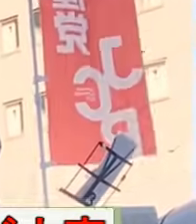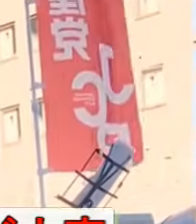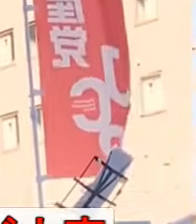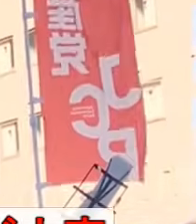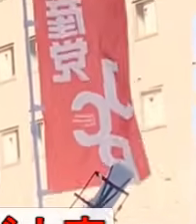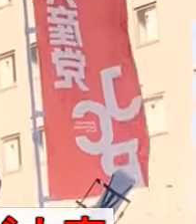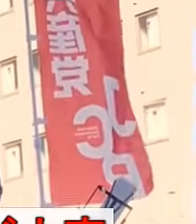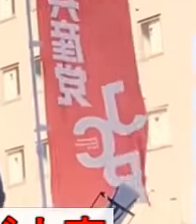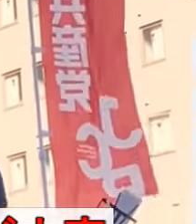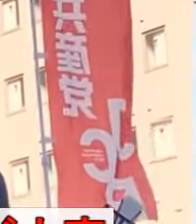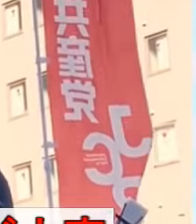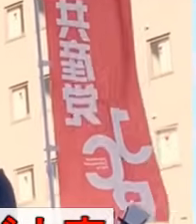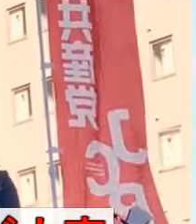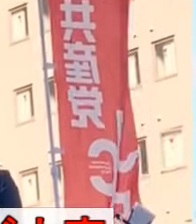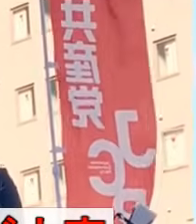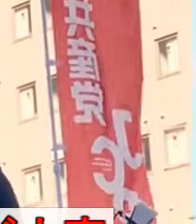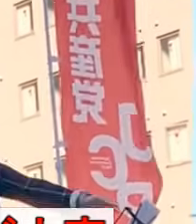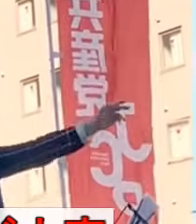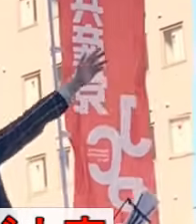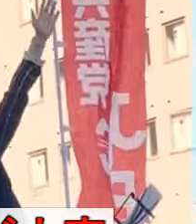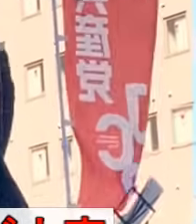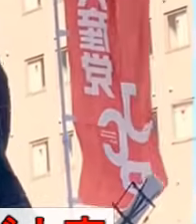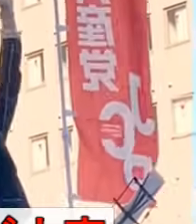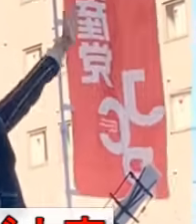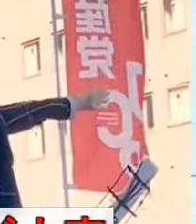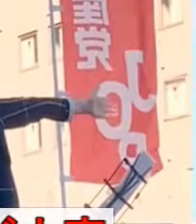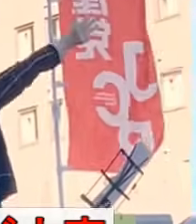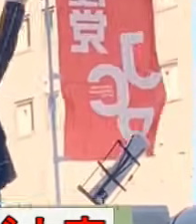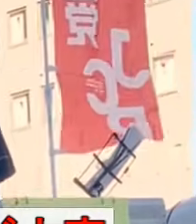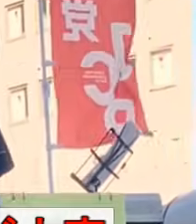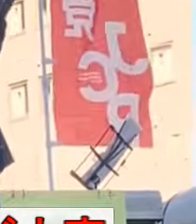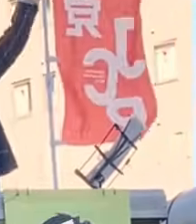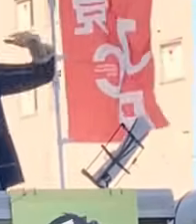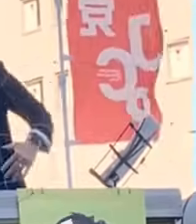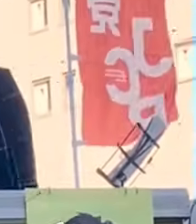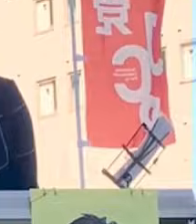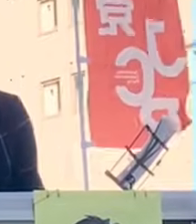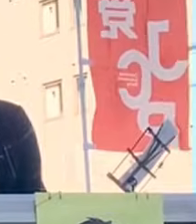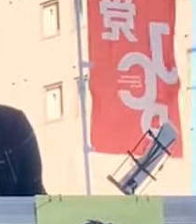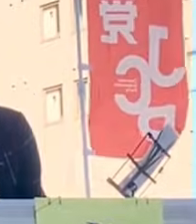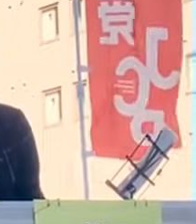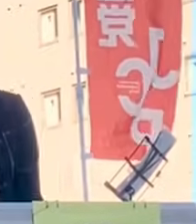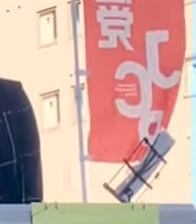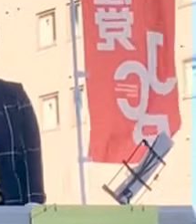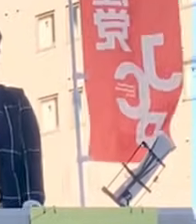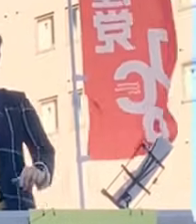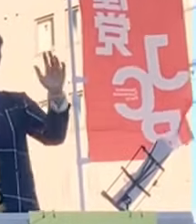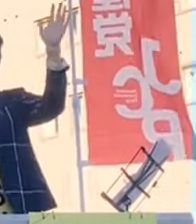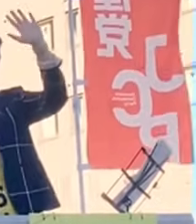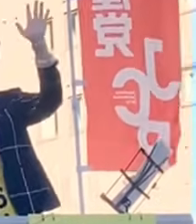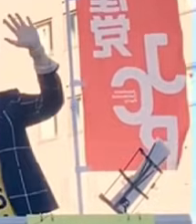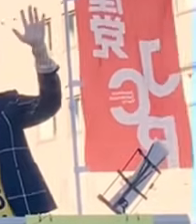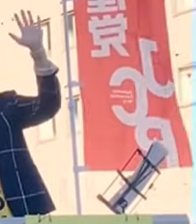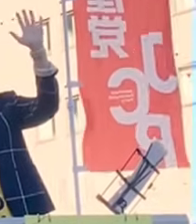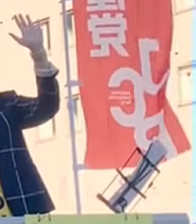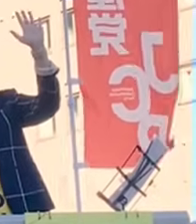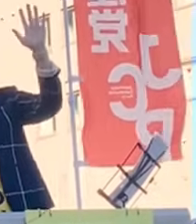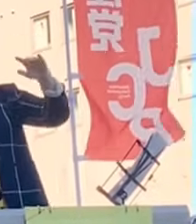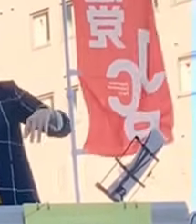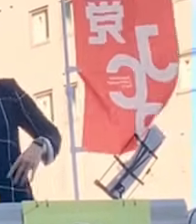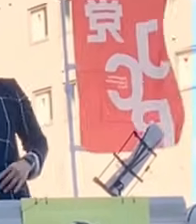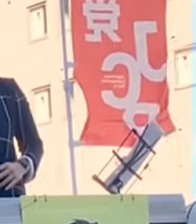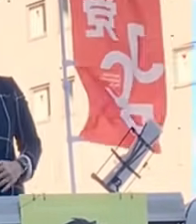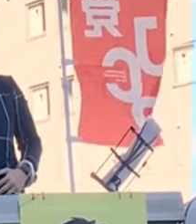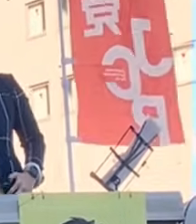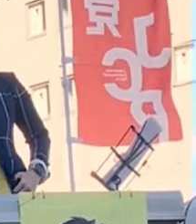今日は日本共産党の池内沙織候補の応援に参りました。なぜ文部科学省の役